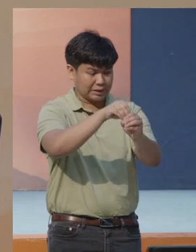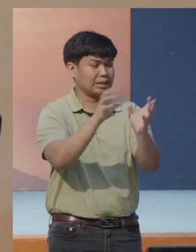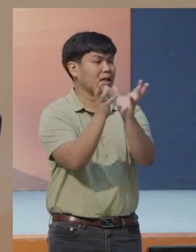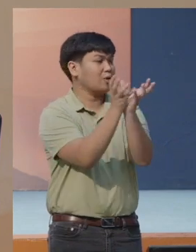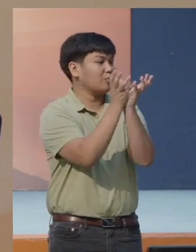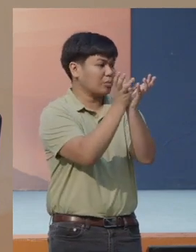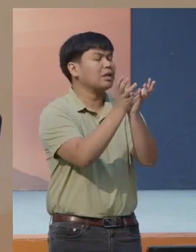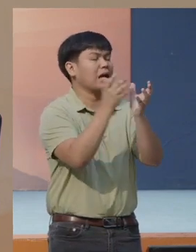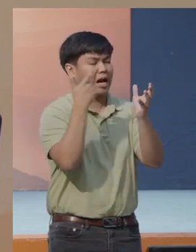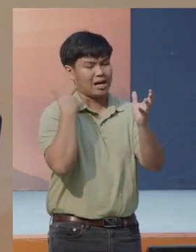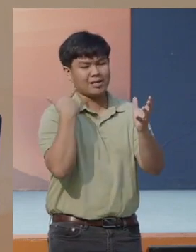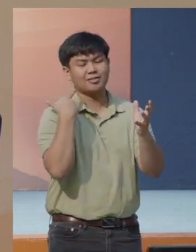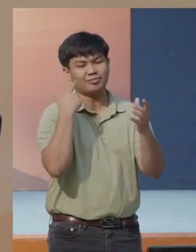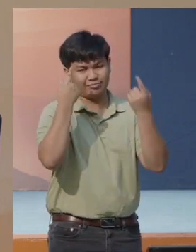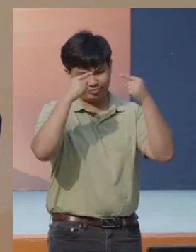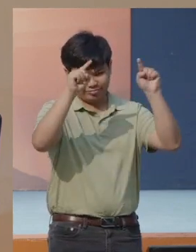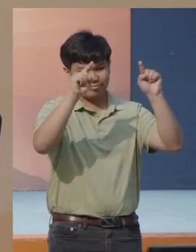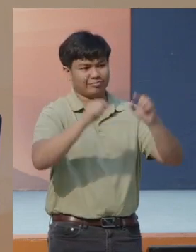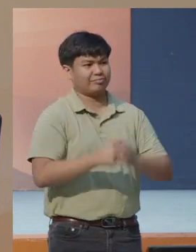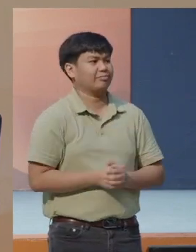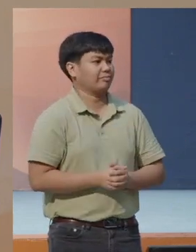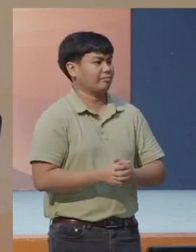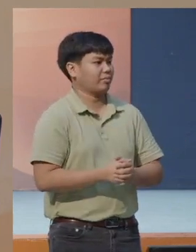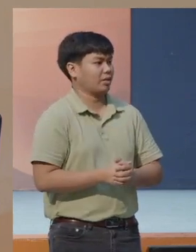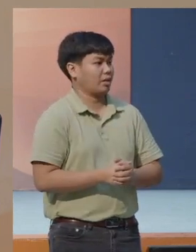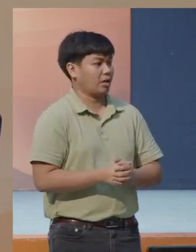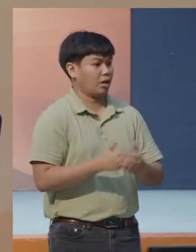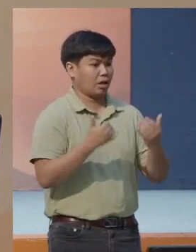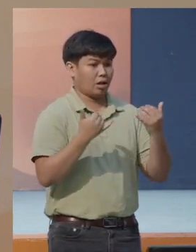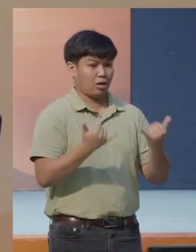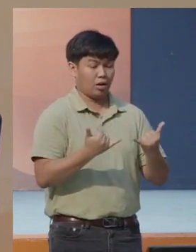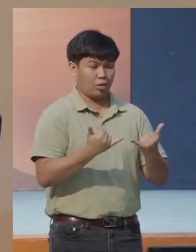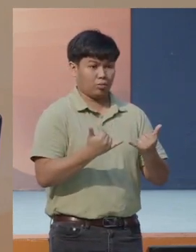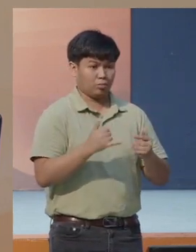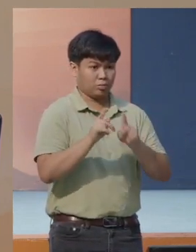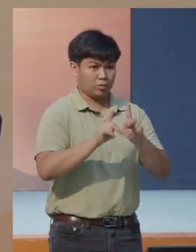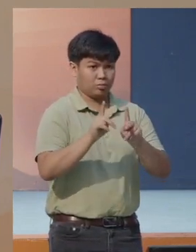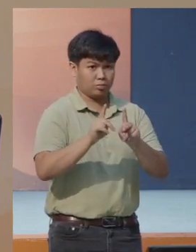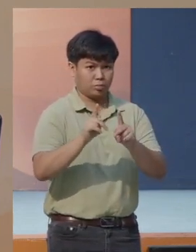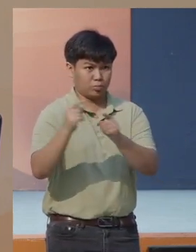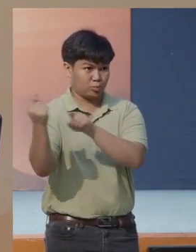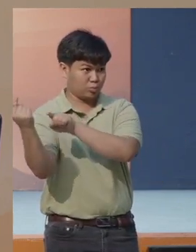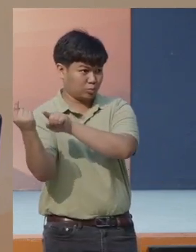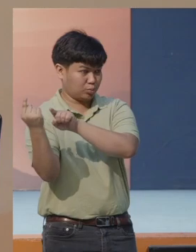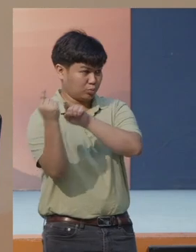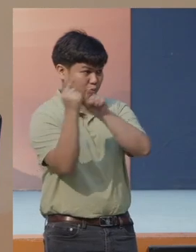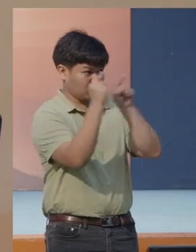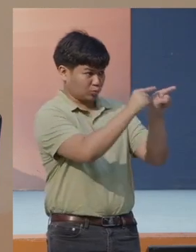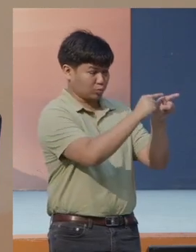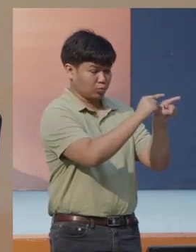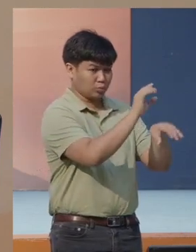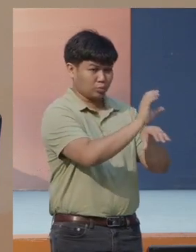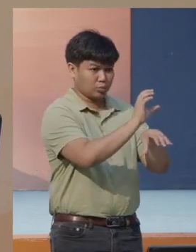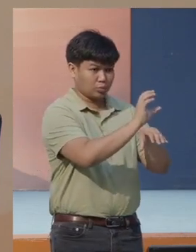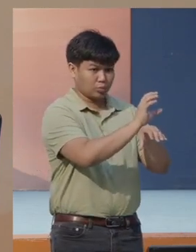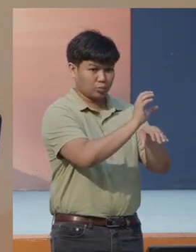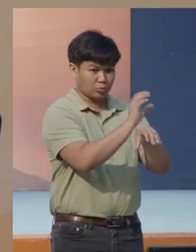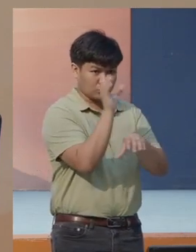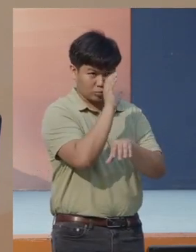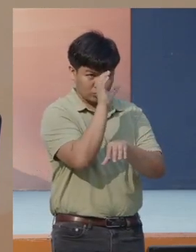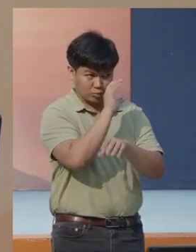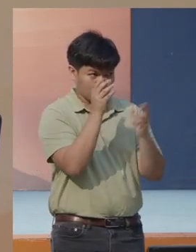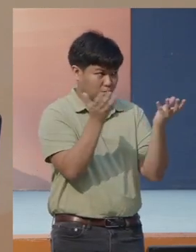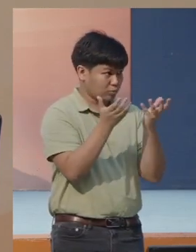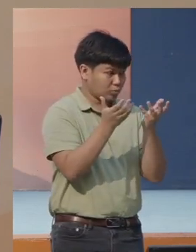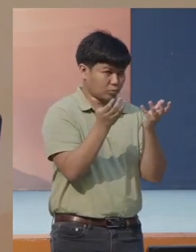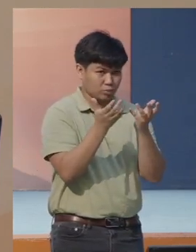maabot. At imbis na sila yung tumakbo doon sa mga lugar kung saan nila mahahanap itong mga